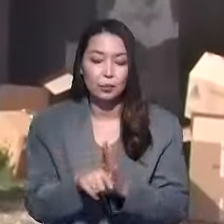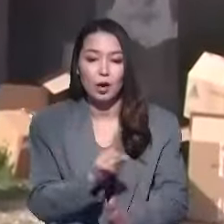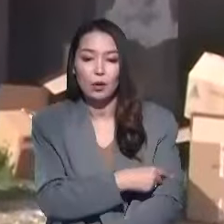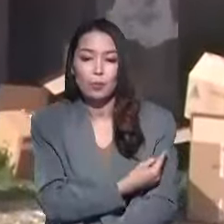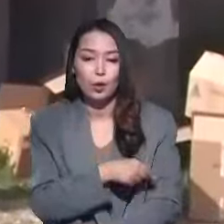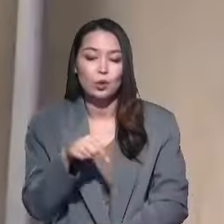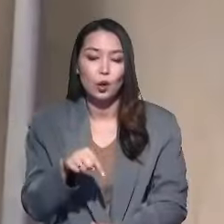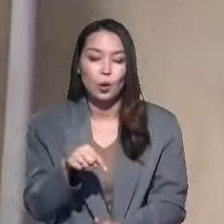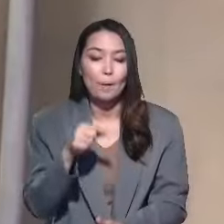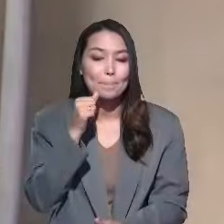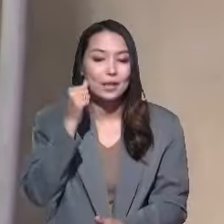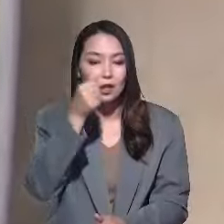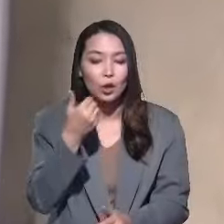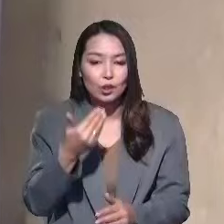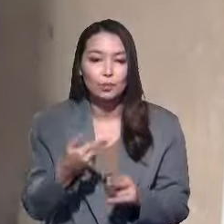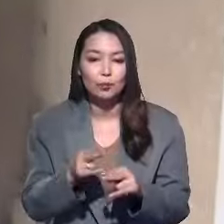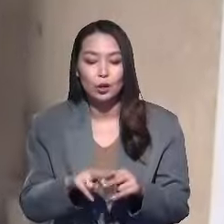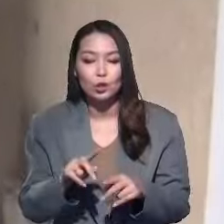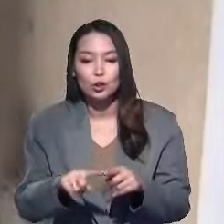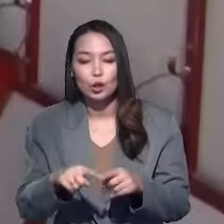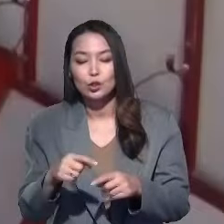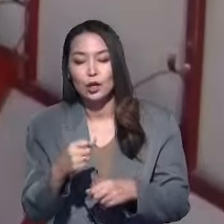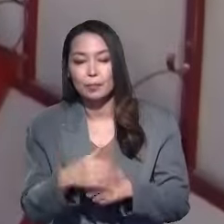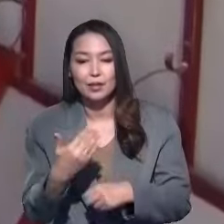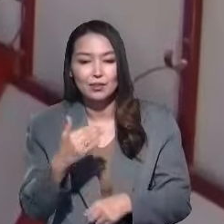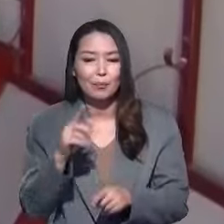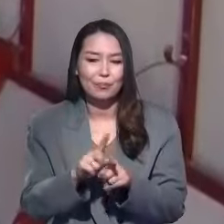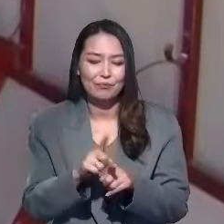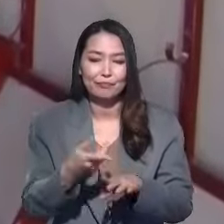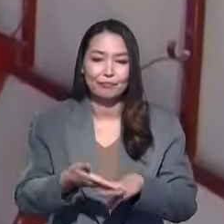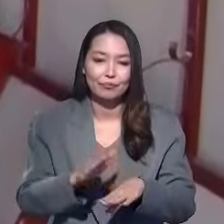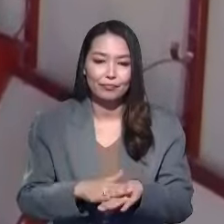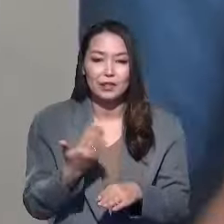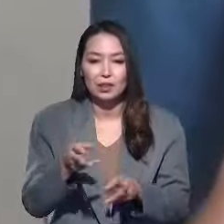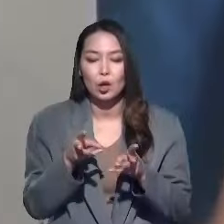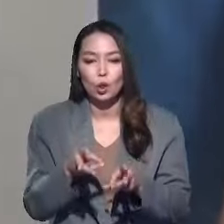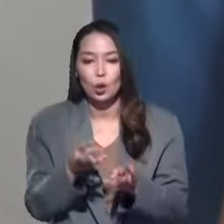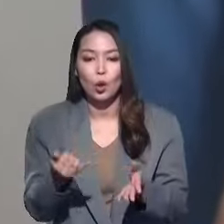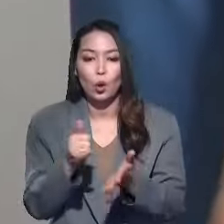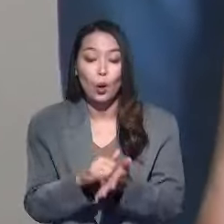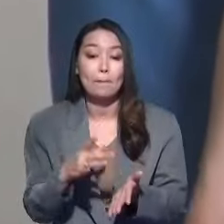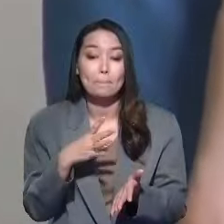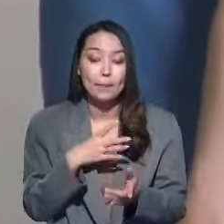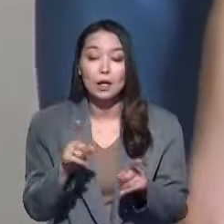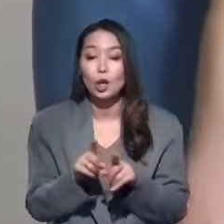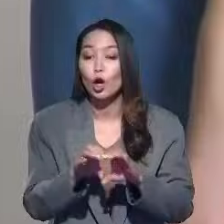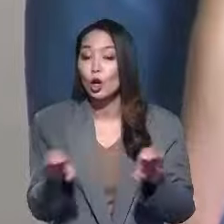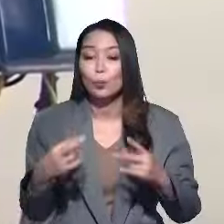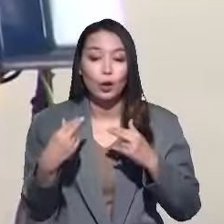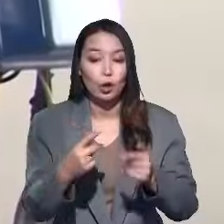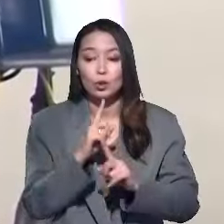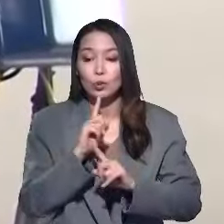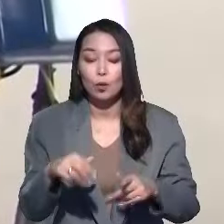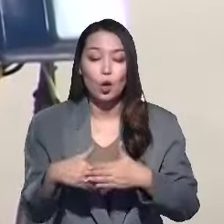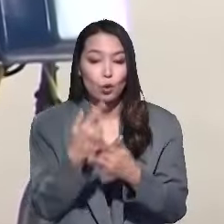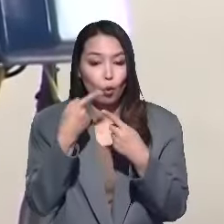дейін орталықтандырылған жүйеден жылу алған, қызуы мардымсыз болған соң жеке қазанды қойылыпты. Бірақ құбыр жаңармаса жаңа